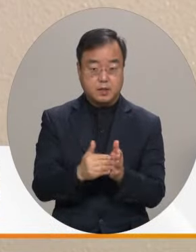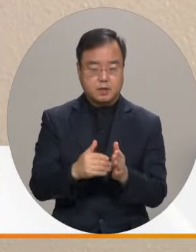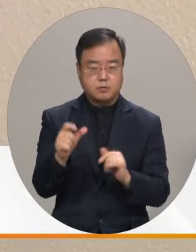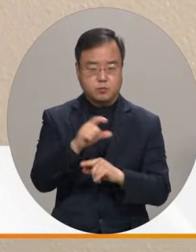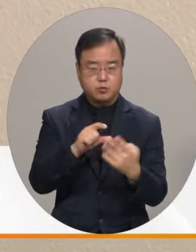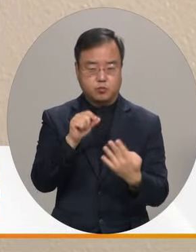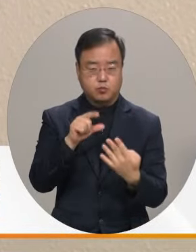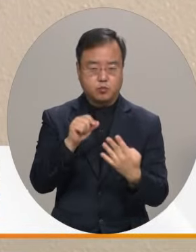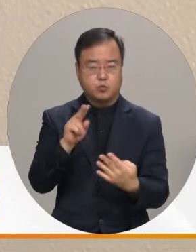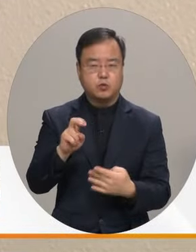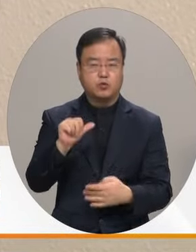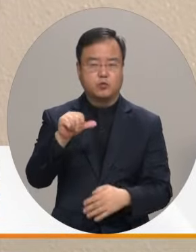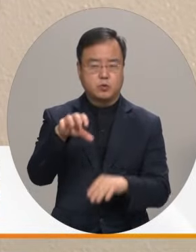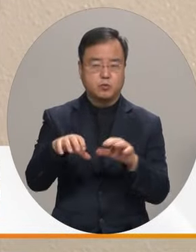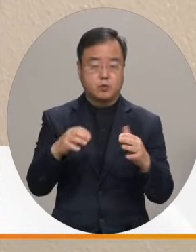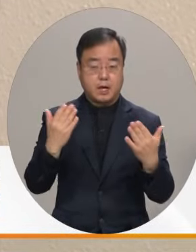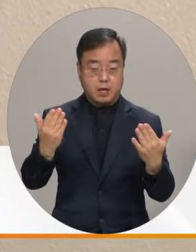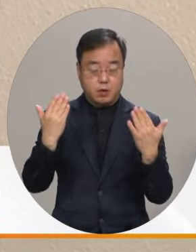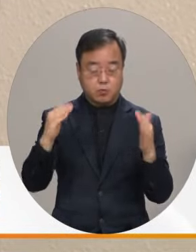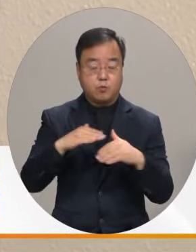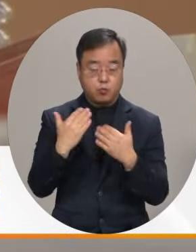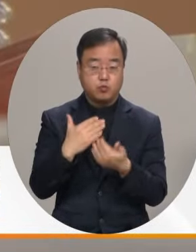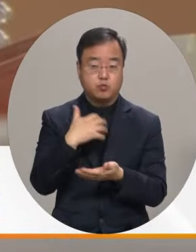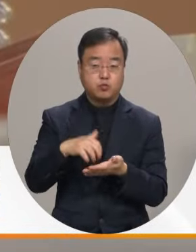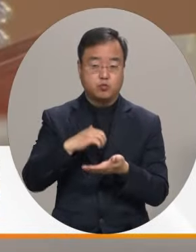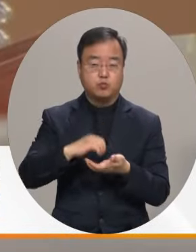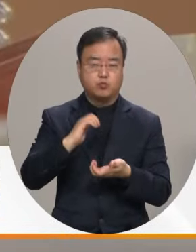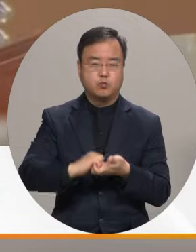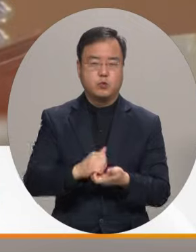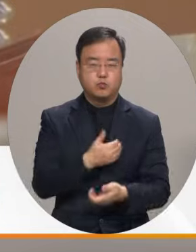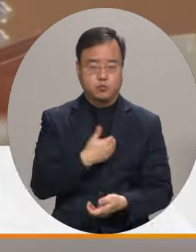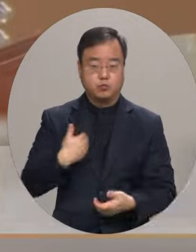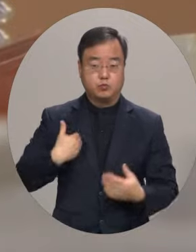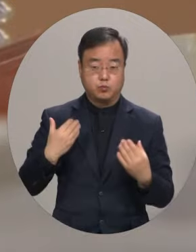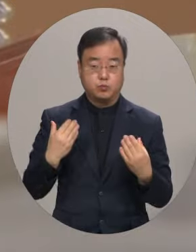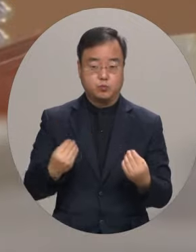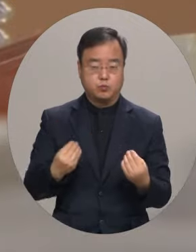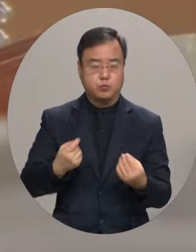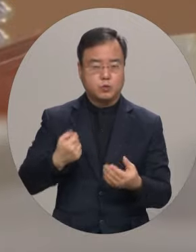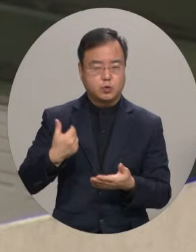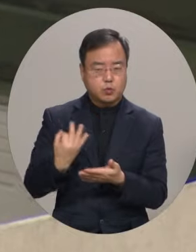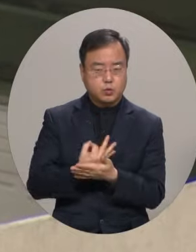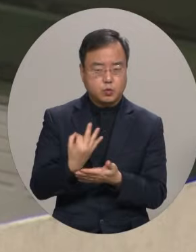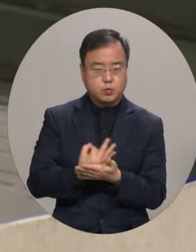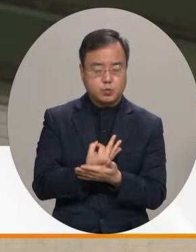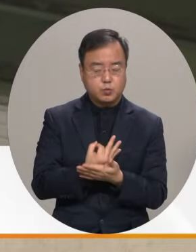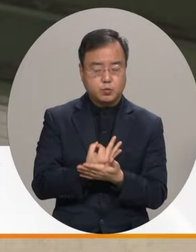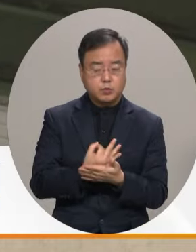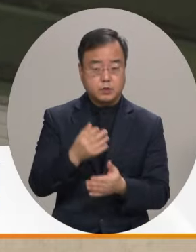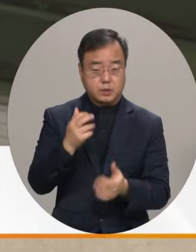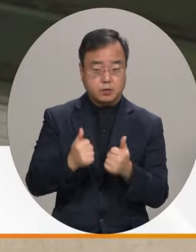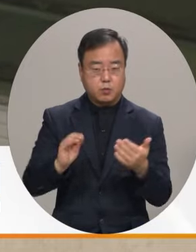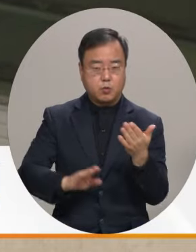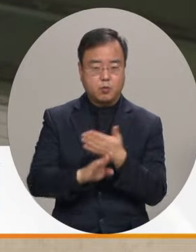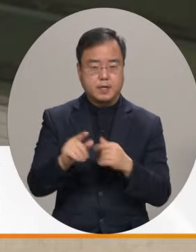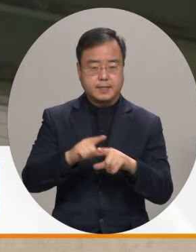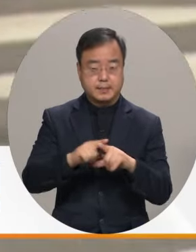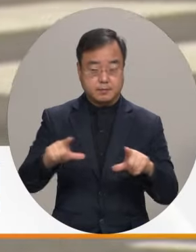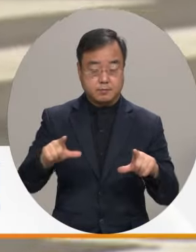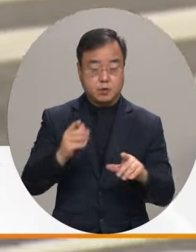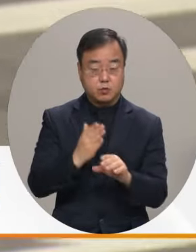25개 대학이 정원을 모두 채운 것으로 나타났습니다 저소득층 전형을 제외하고 일반전형에서 미충원 된 인원은